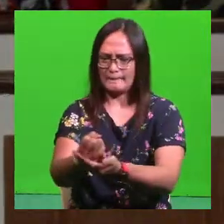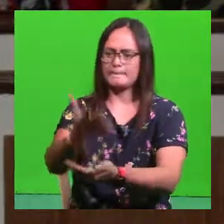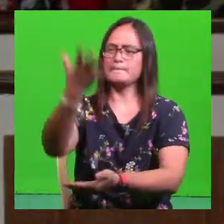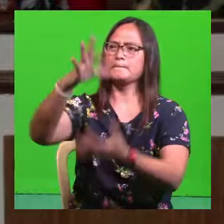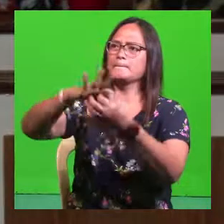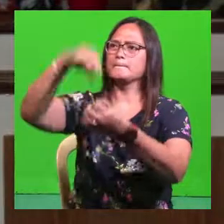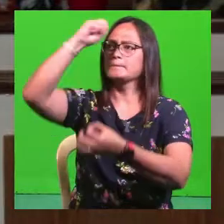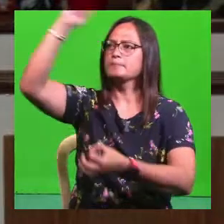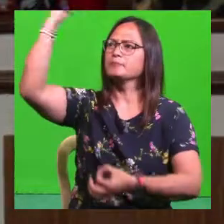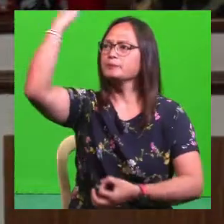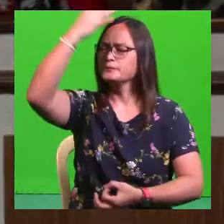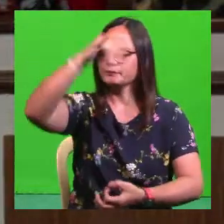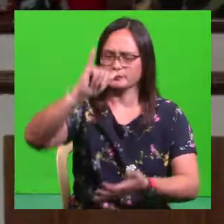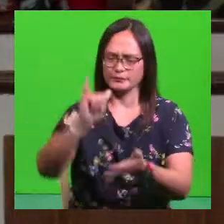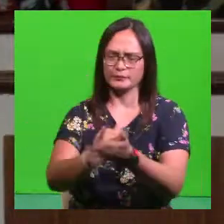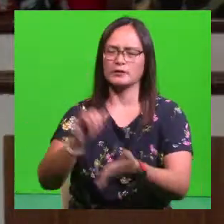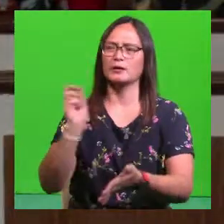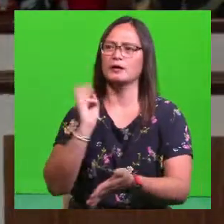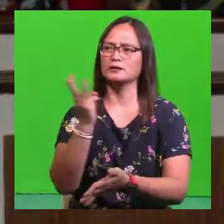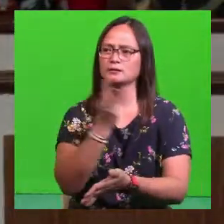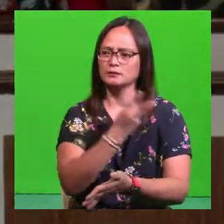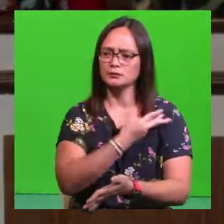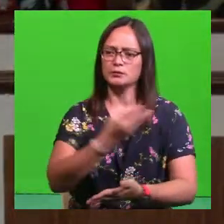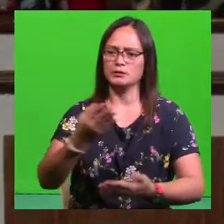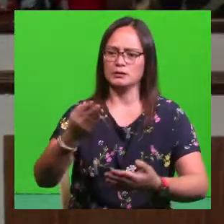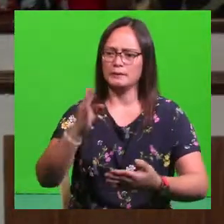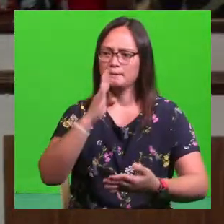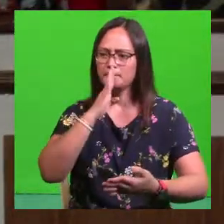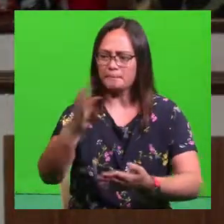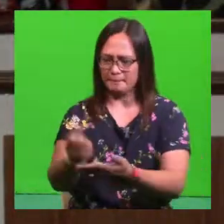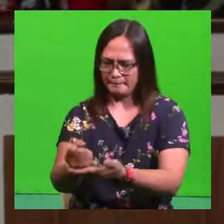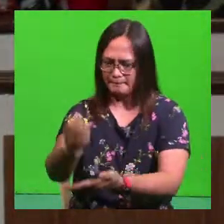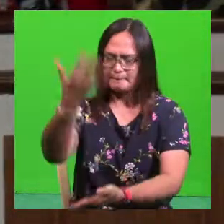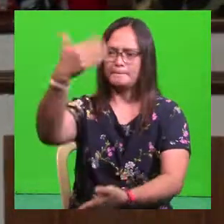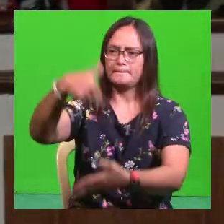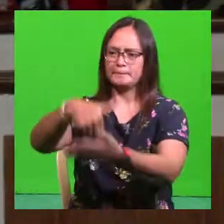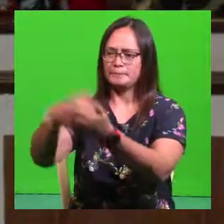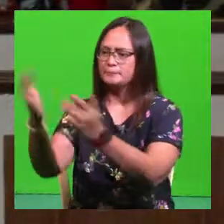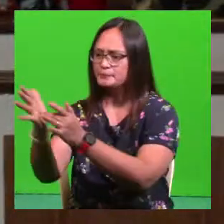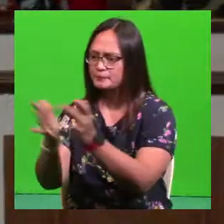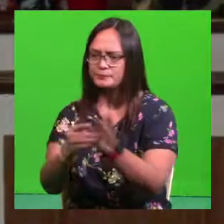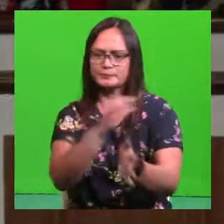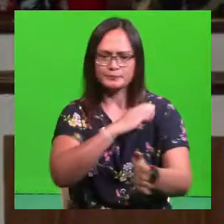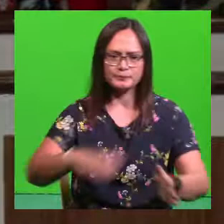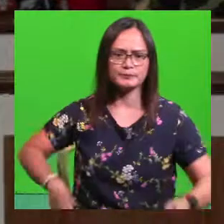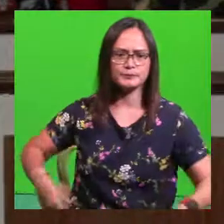ay pagyamanin din naman kay Kristo bilang kanyang eklesiya.